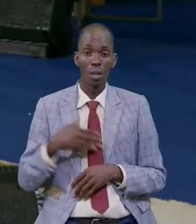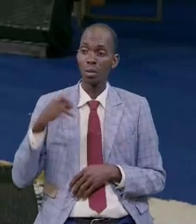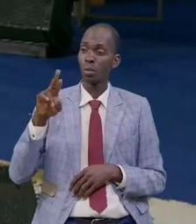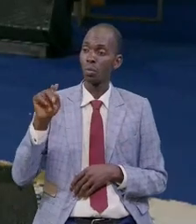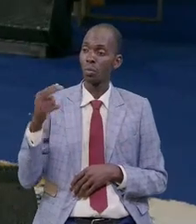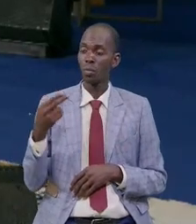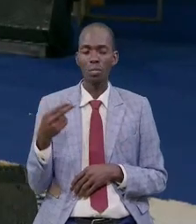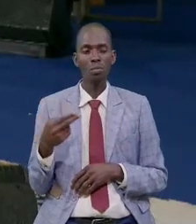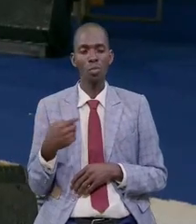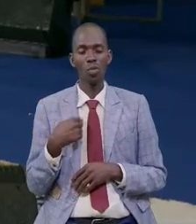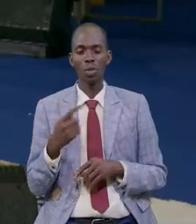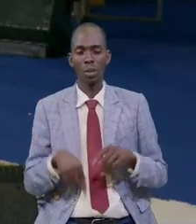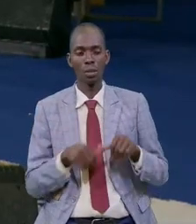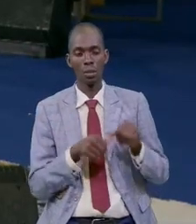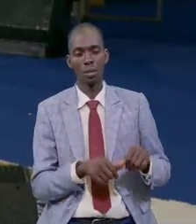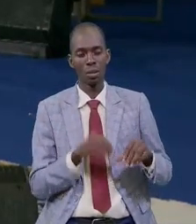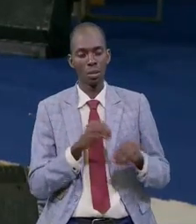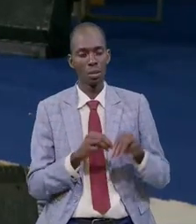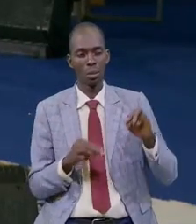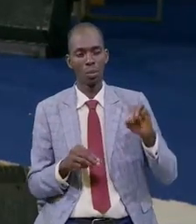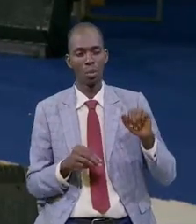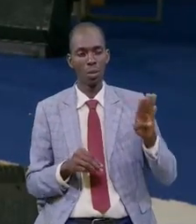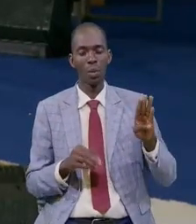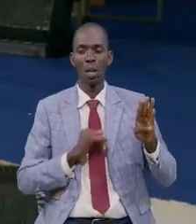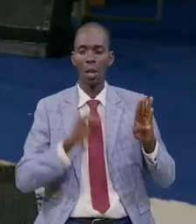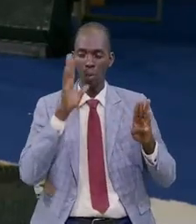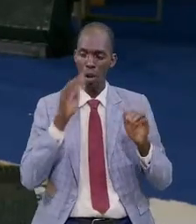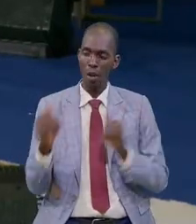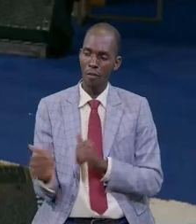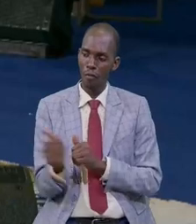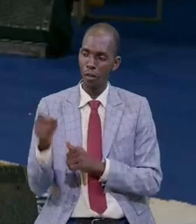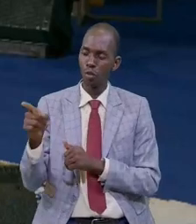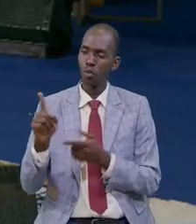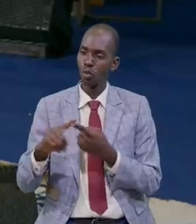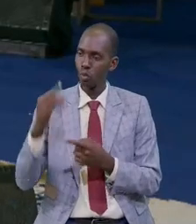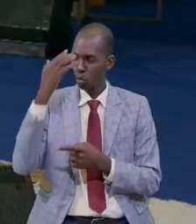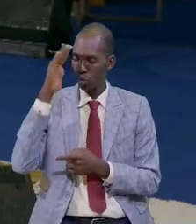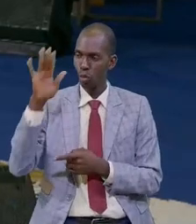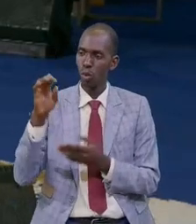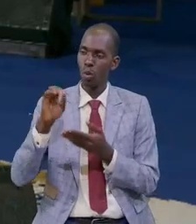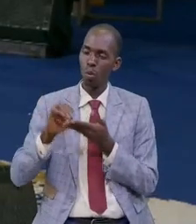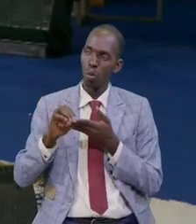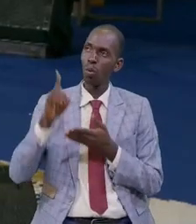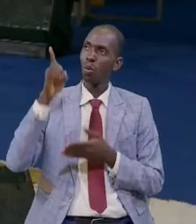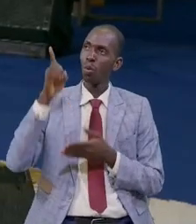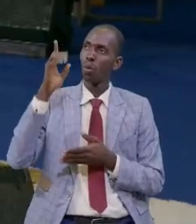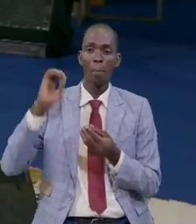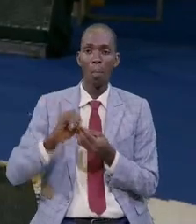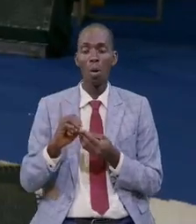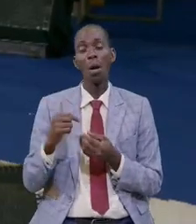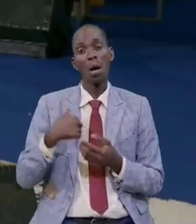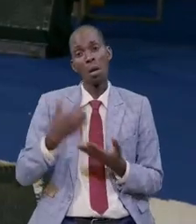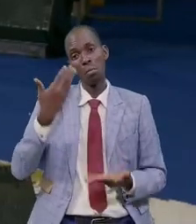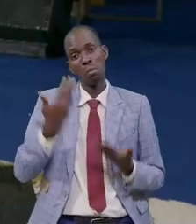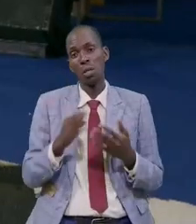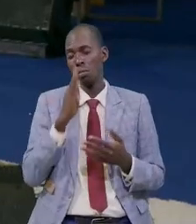problème j'irai là-bas finalement quand elle a suivi Naomé elle avit elle a vu